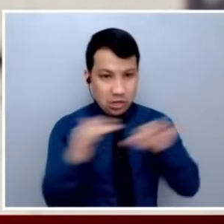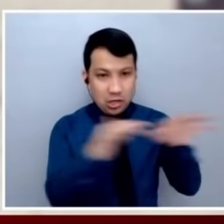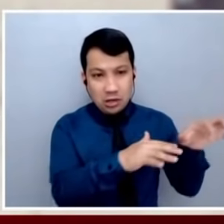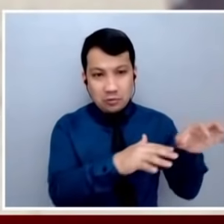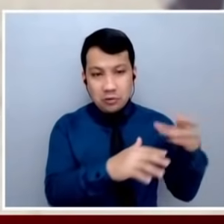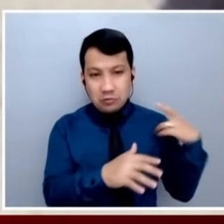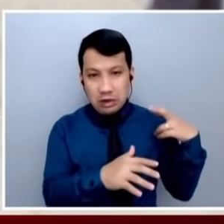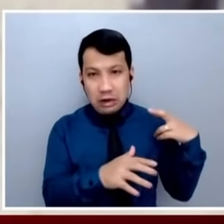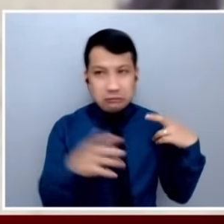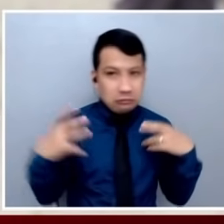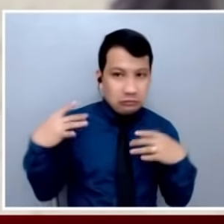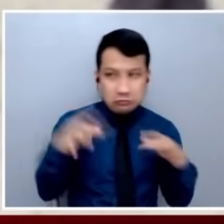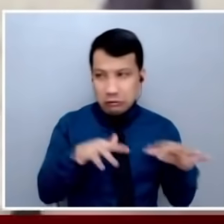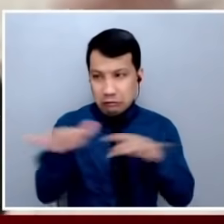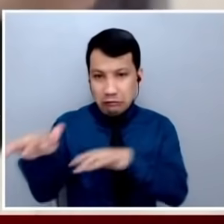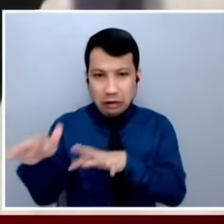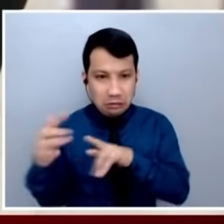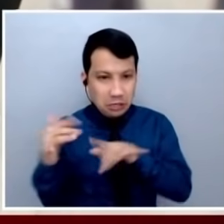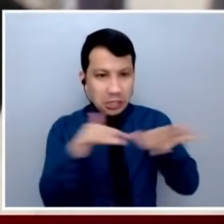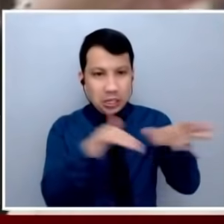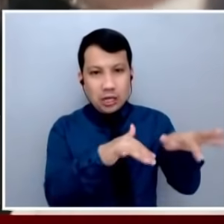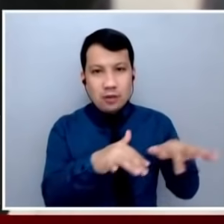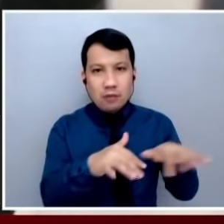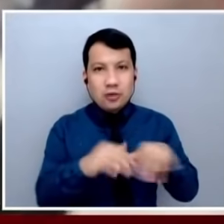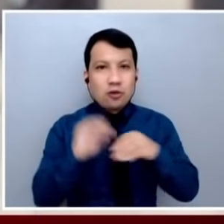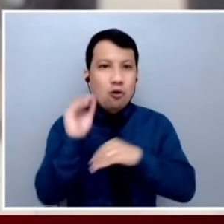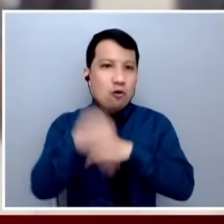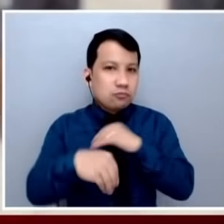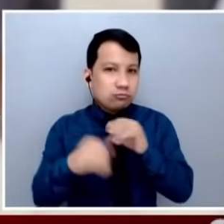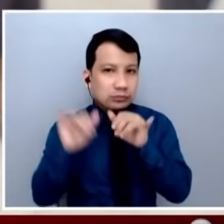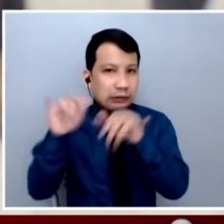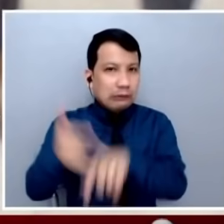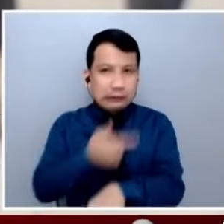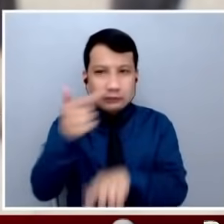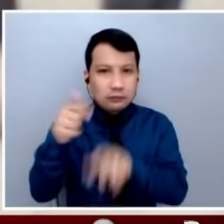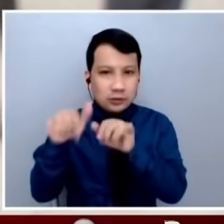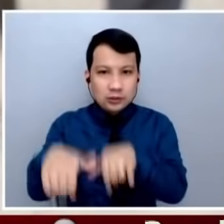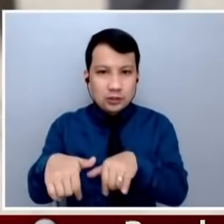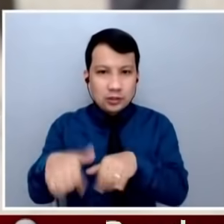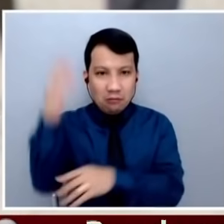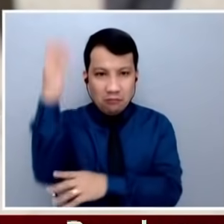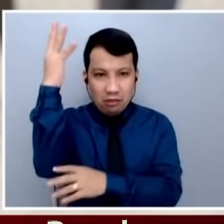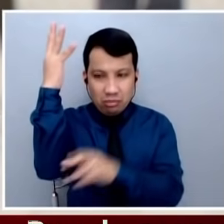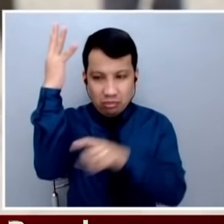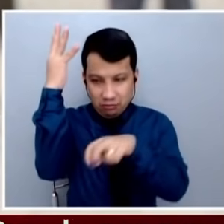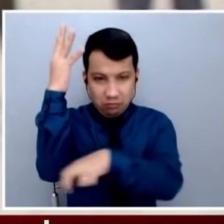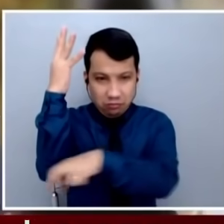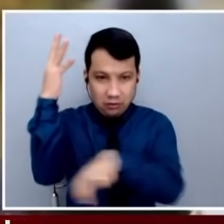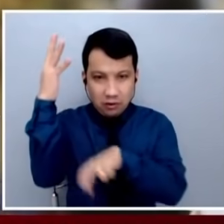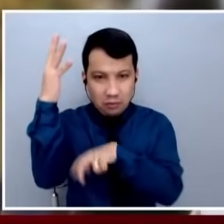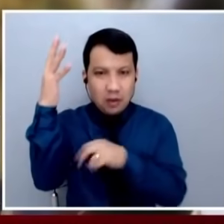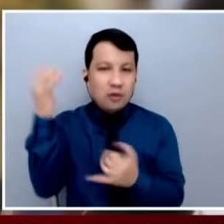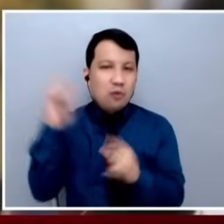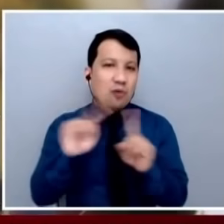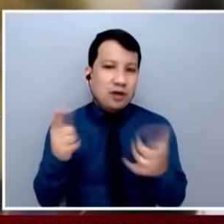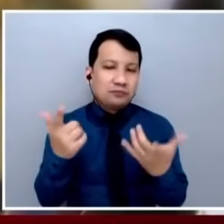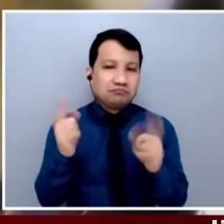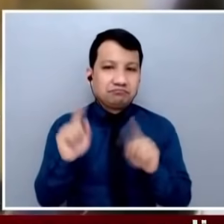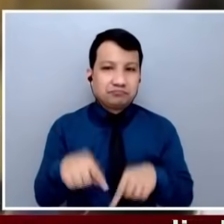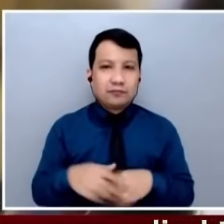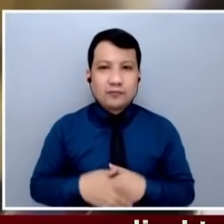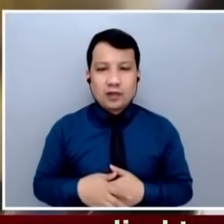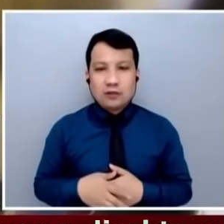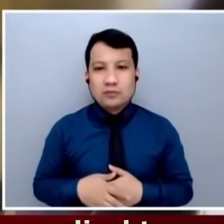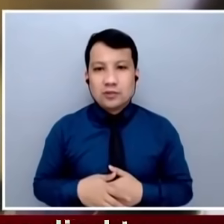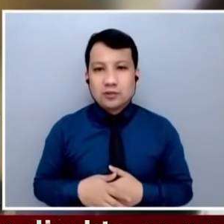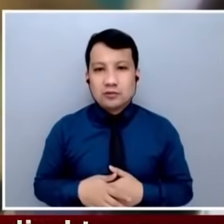and left, understaying in the, under the shade of the coconut tree. Ngayon wala na. Matapos